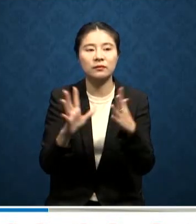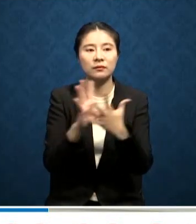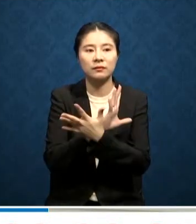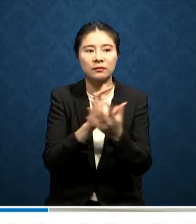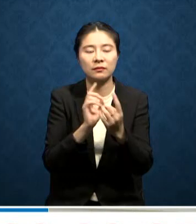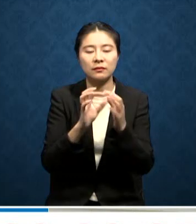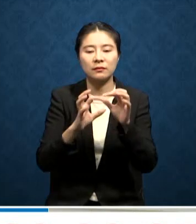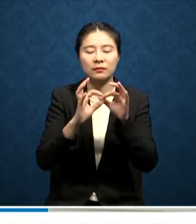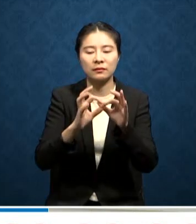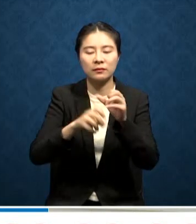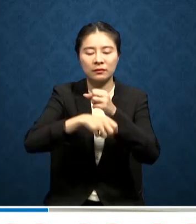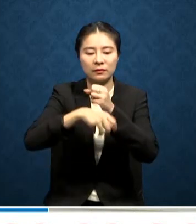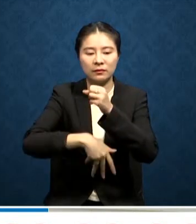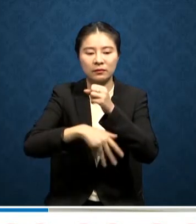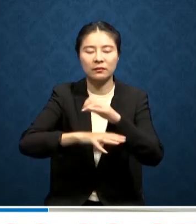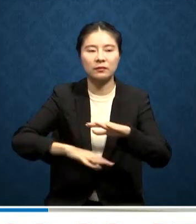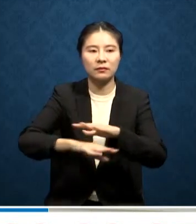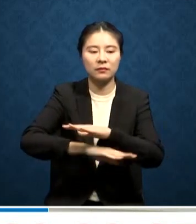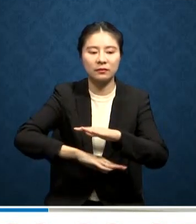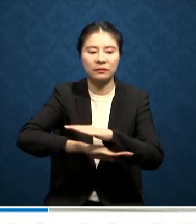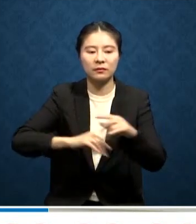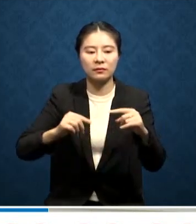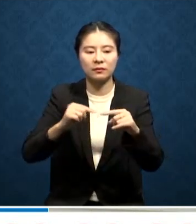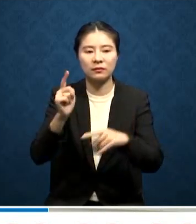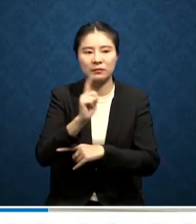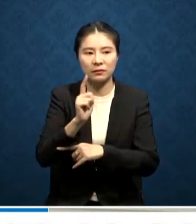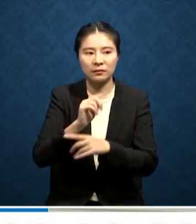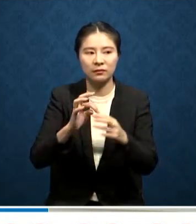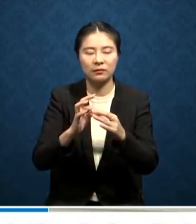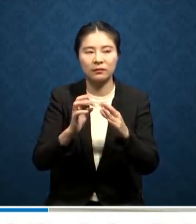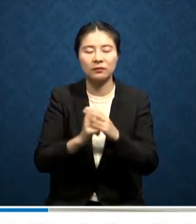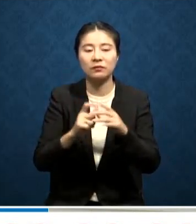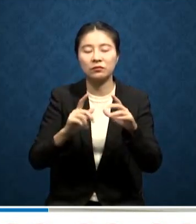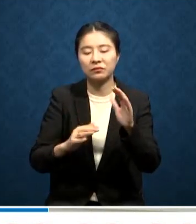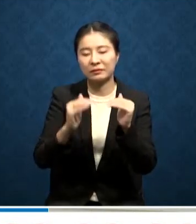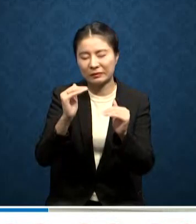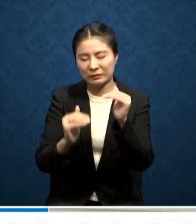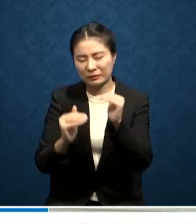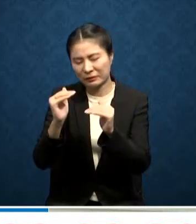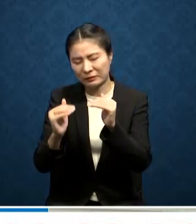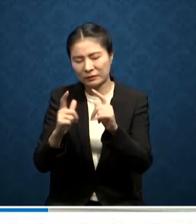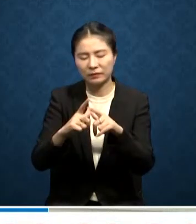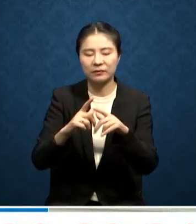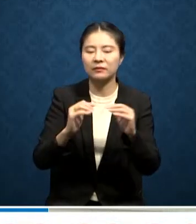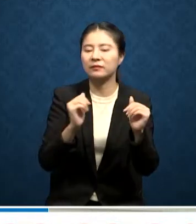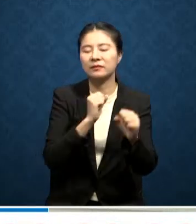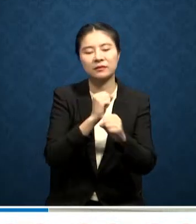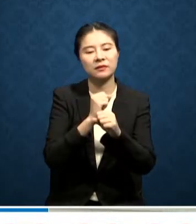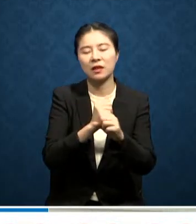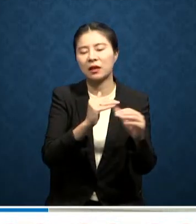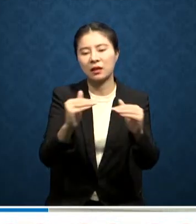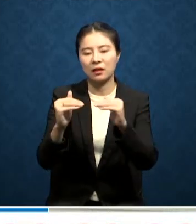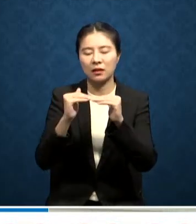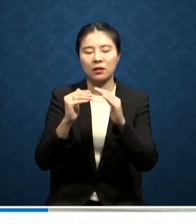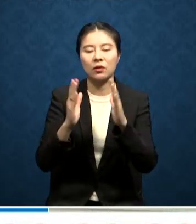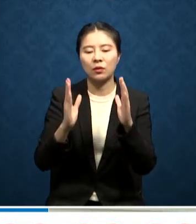สังคมเพื่อขยายโครงสร้างพื้นฐานด้านโทรคมนาคมให้ครอบคลุมทุกพื้นที่ลดช่องว่างทางดิจิทัลและเพื่อให้มั่นใจว่าประชาชนทุกกลุ่ม